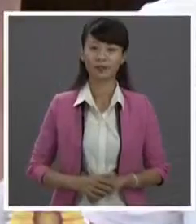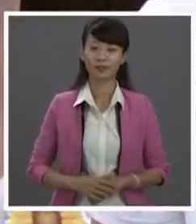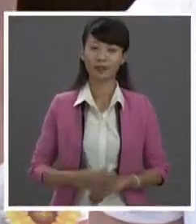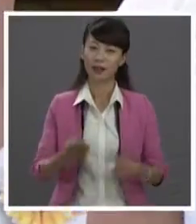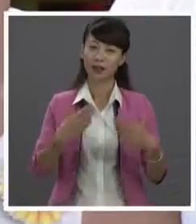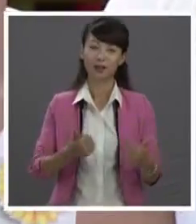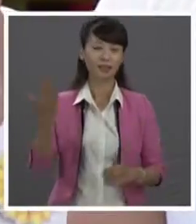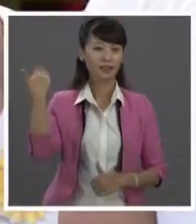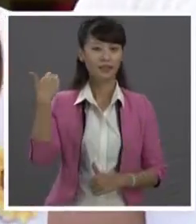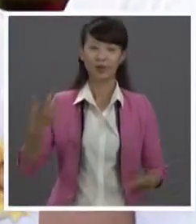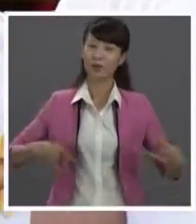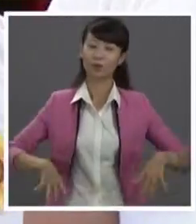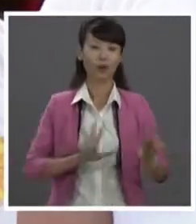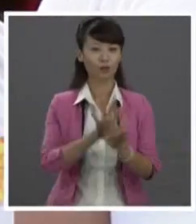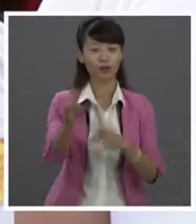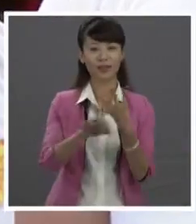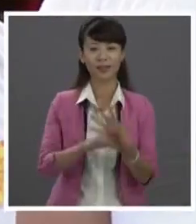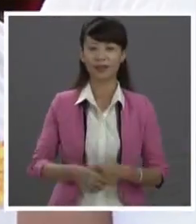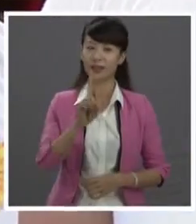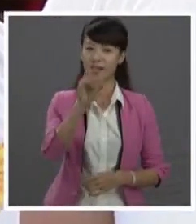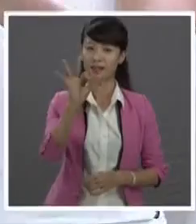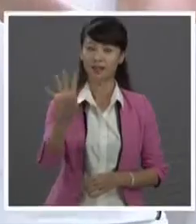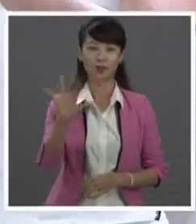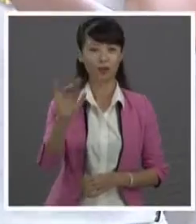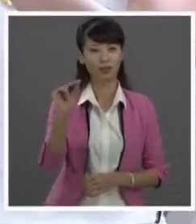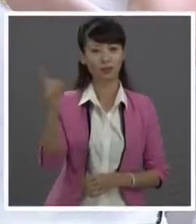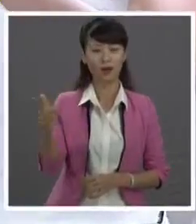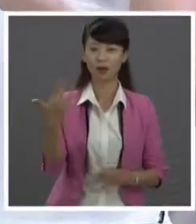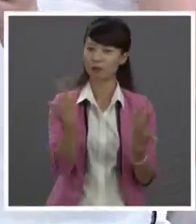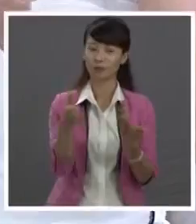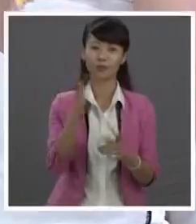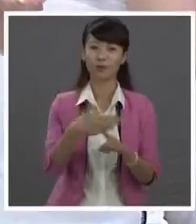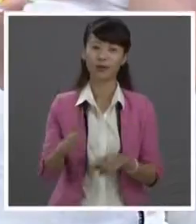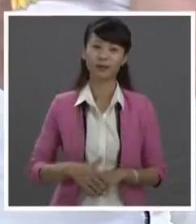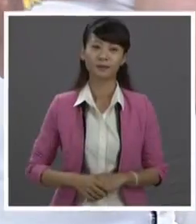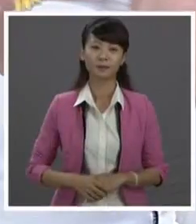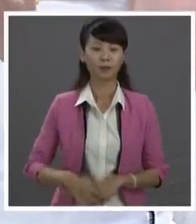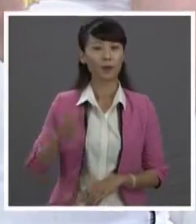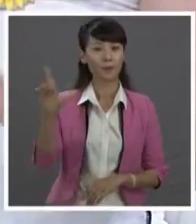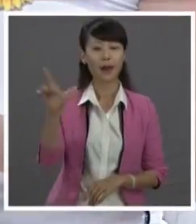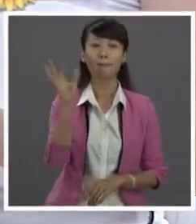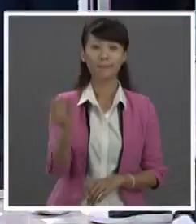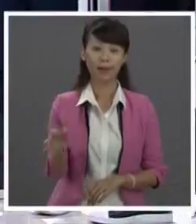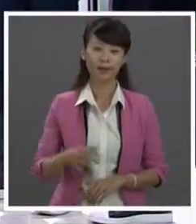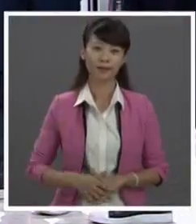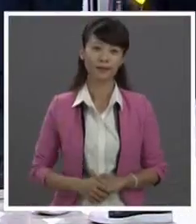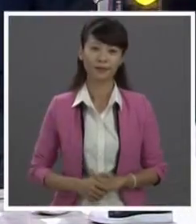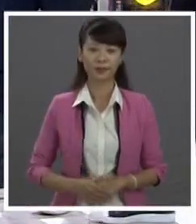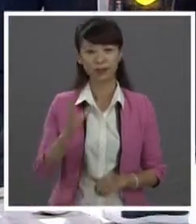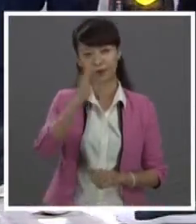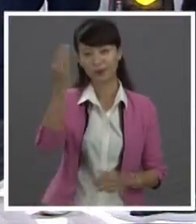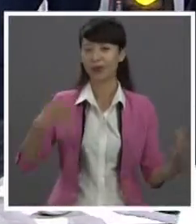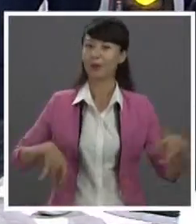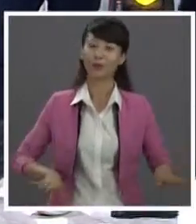刚开始也是手非常笨，一二三四五六七八都基本上数不过来。 九呢？ 就没有八拍吗？ 哦，学舞蹈的没有